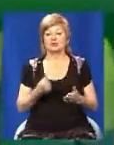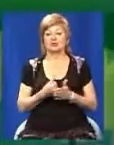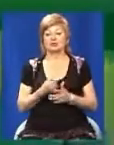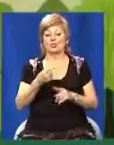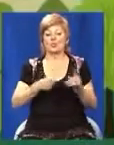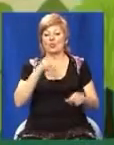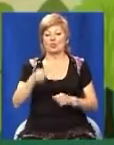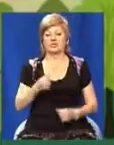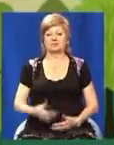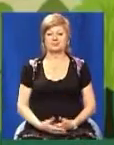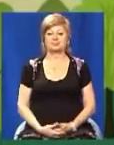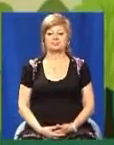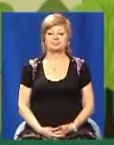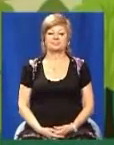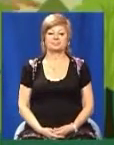півроку.